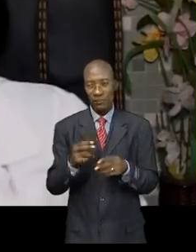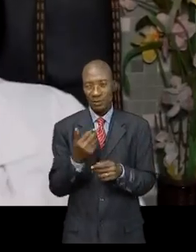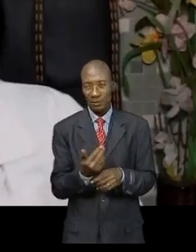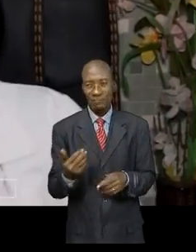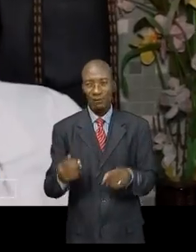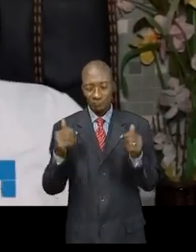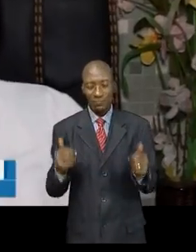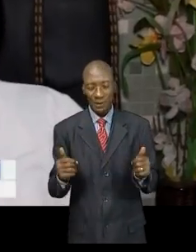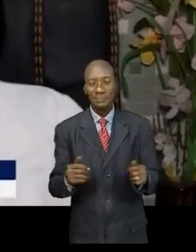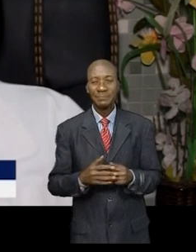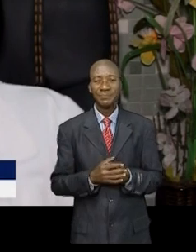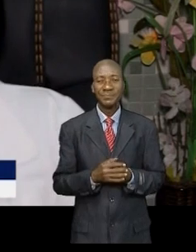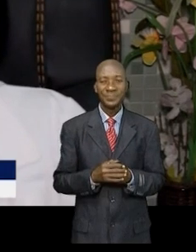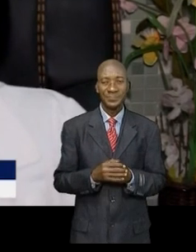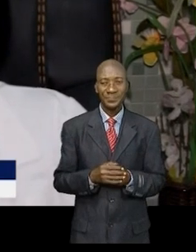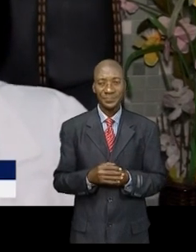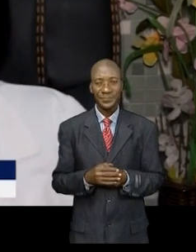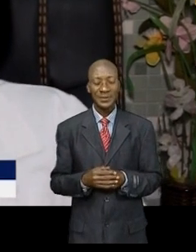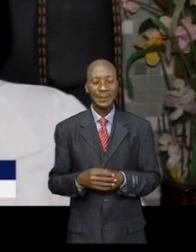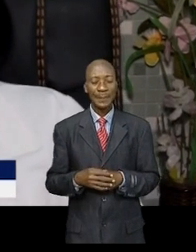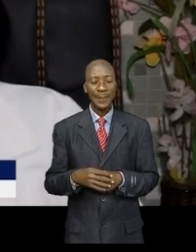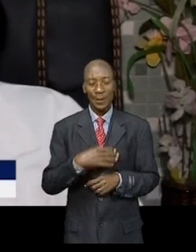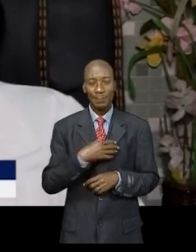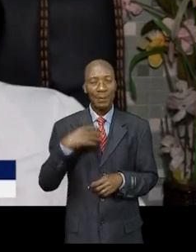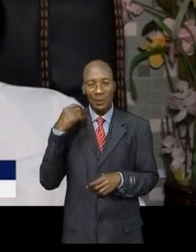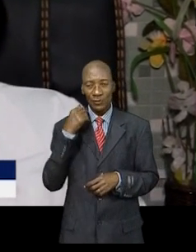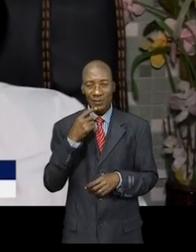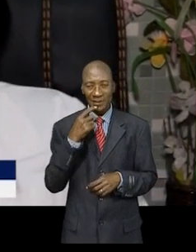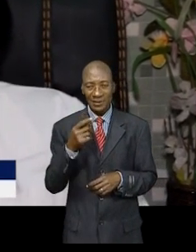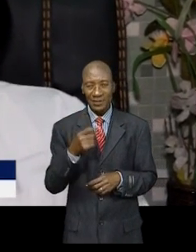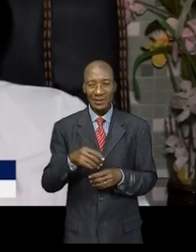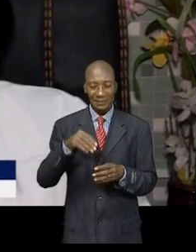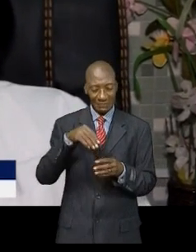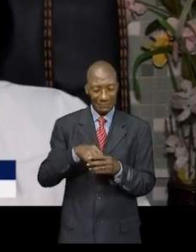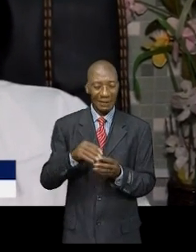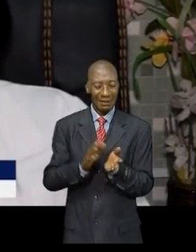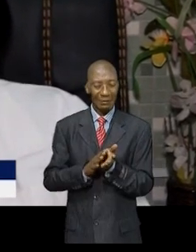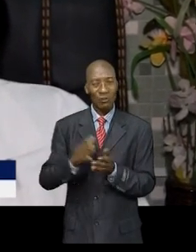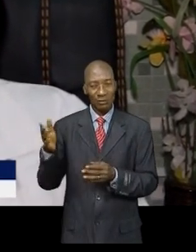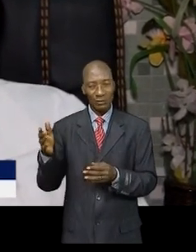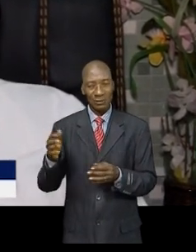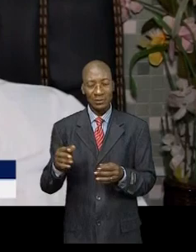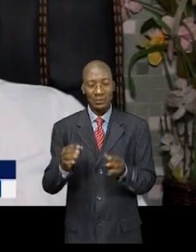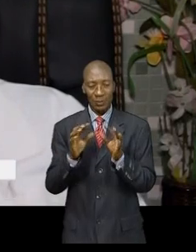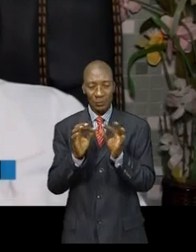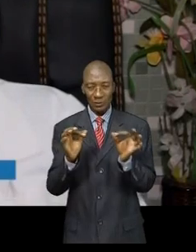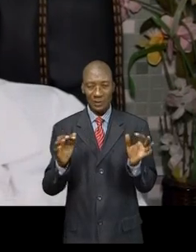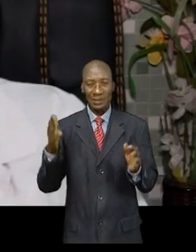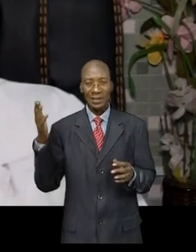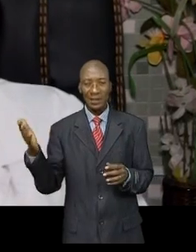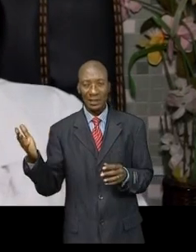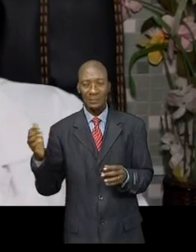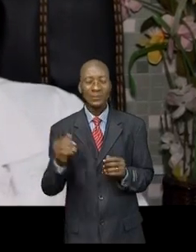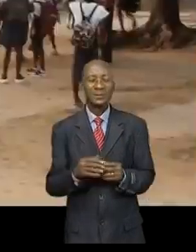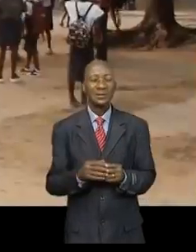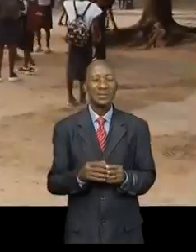éviter, par exemple dans le cours des écoles, il y a les sables, il y a la poussière, mais l'école à son tour peut